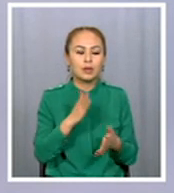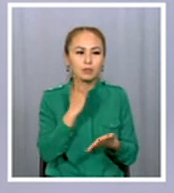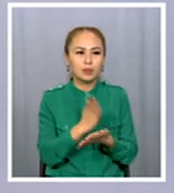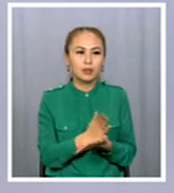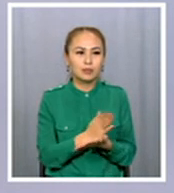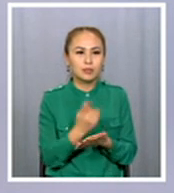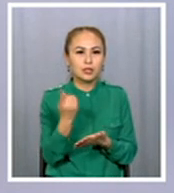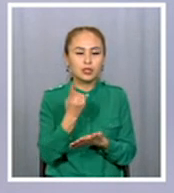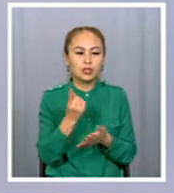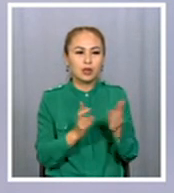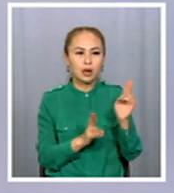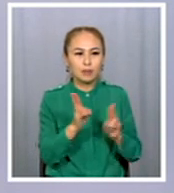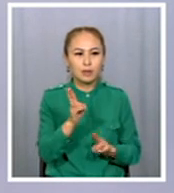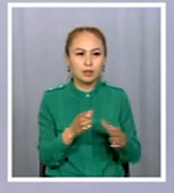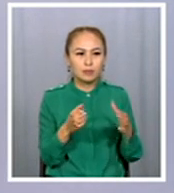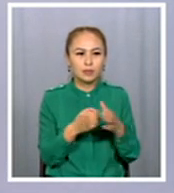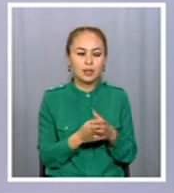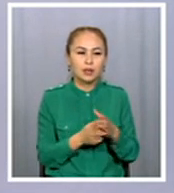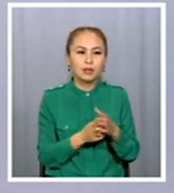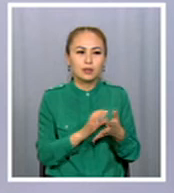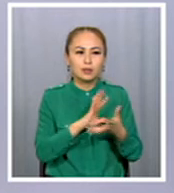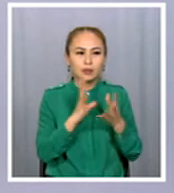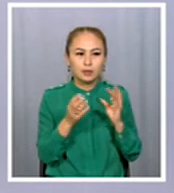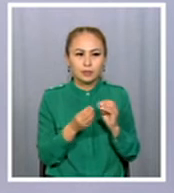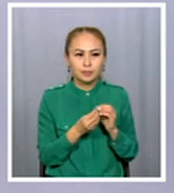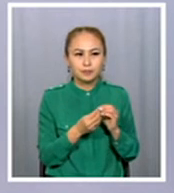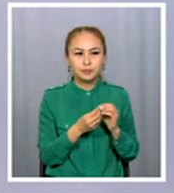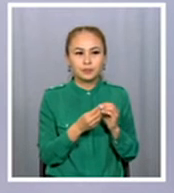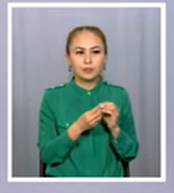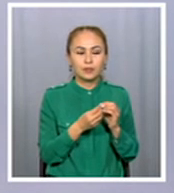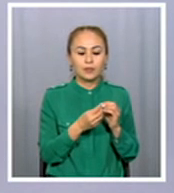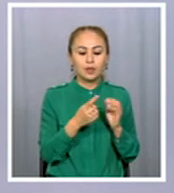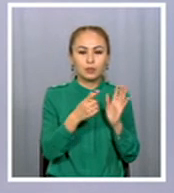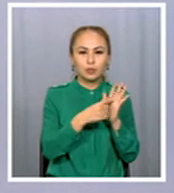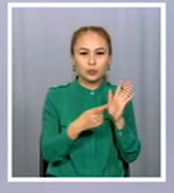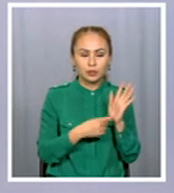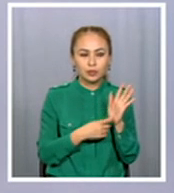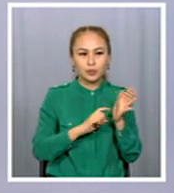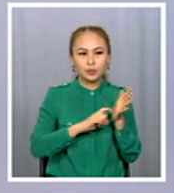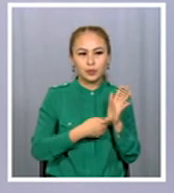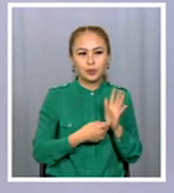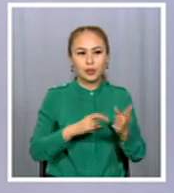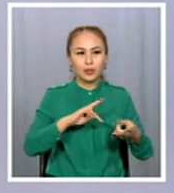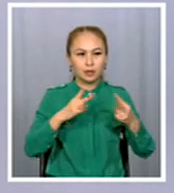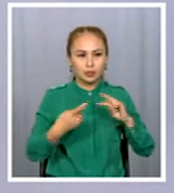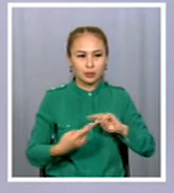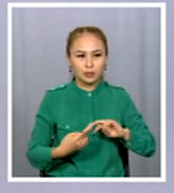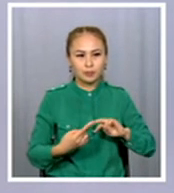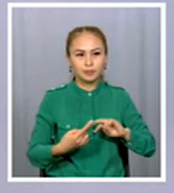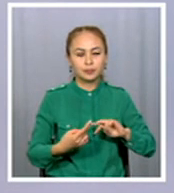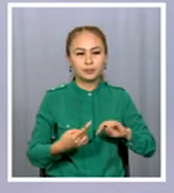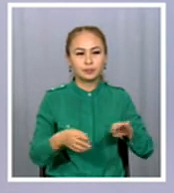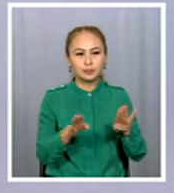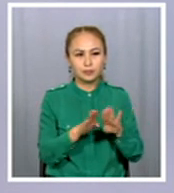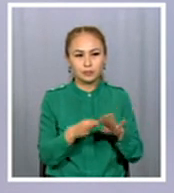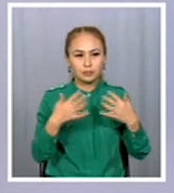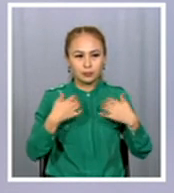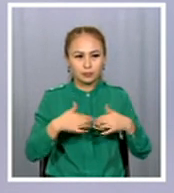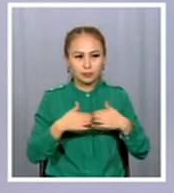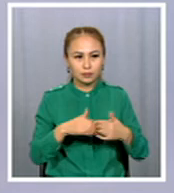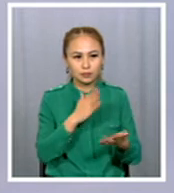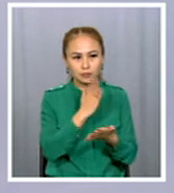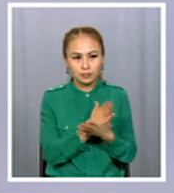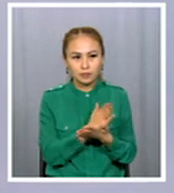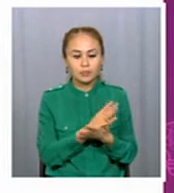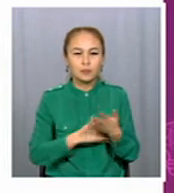амалы ол жаңа ереже бойынша мына бөлуді көбейтуге айналдырып, мына екінші бөлшектің кері санын жазып және